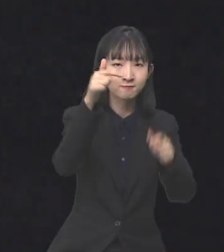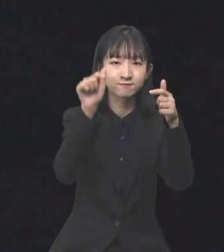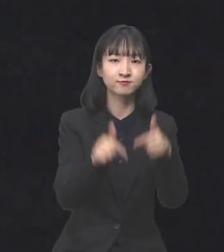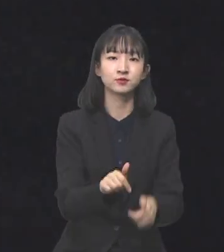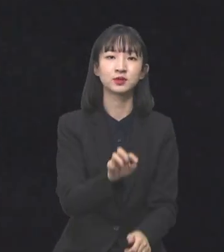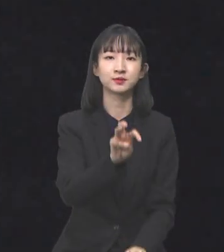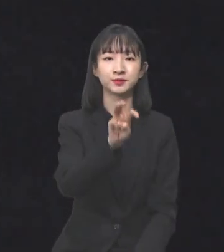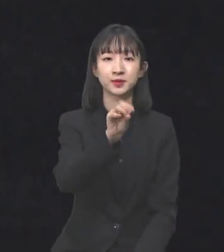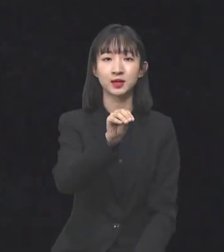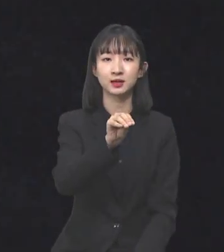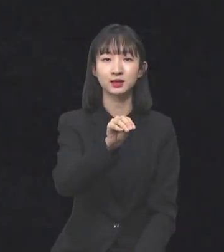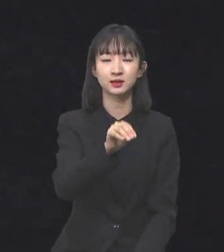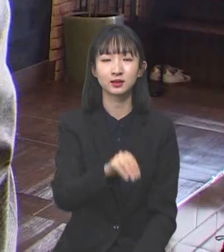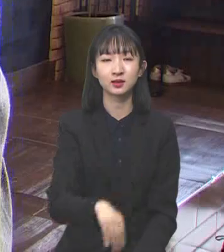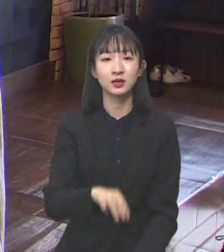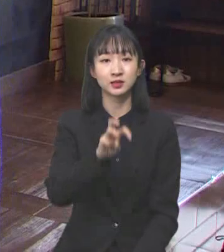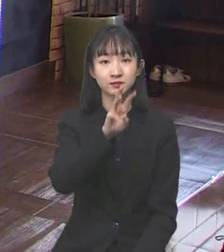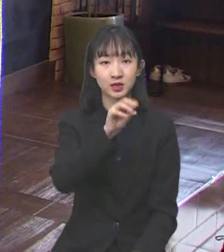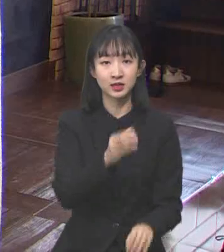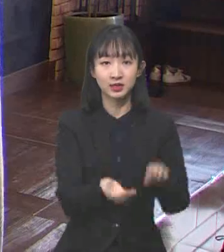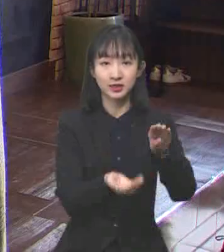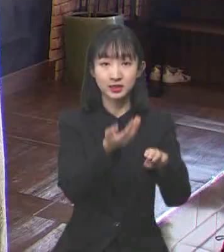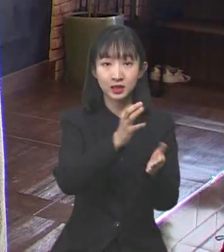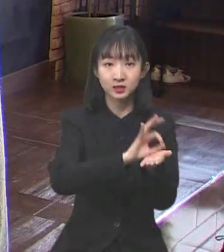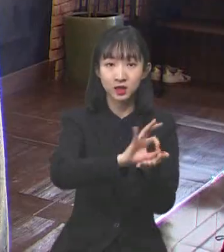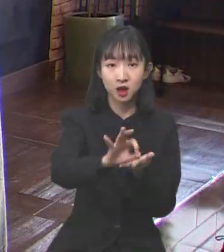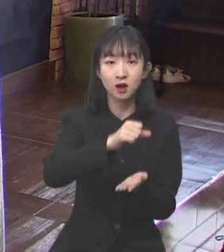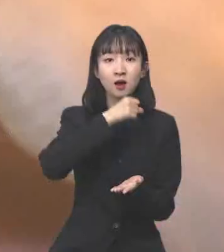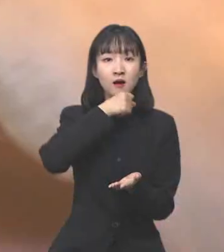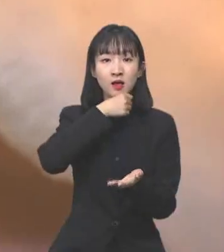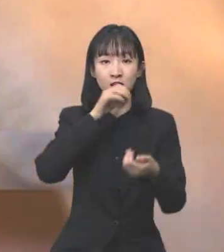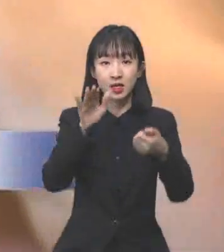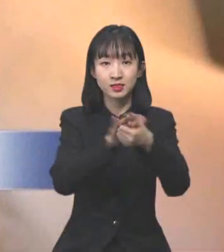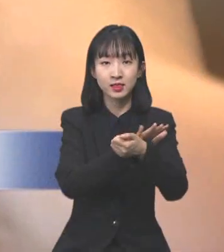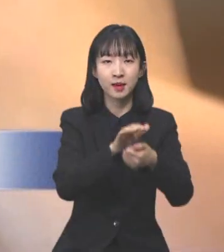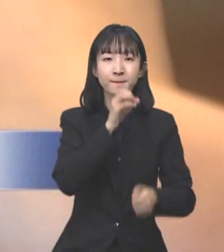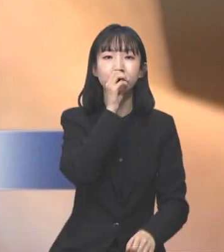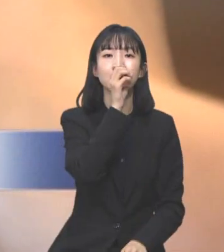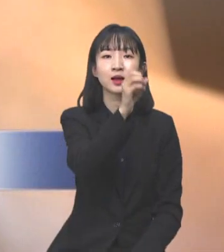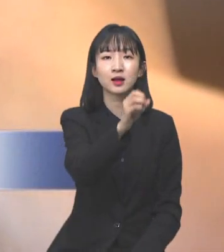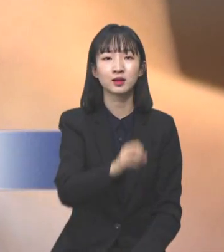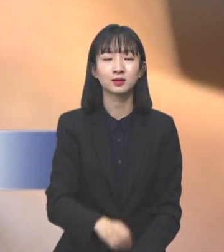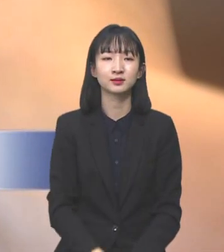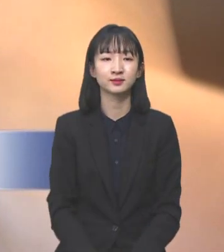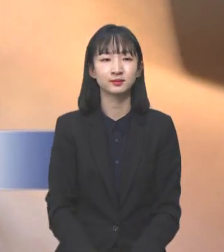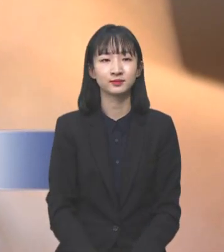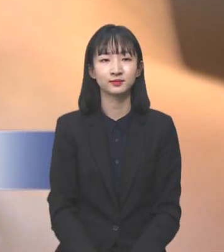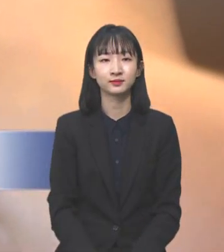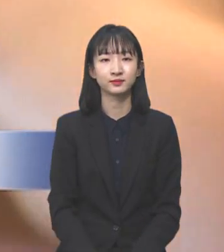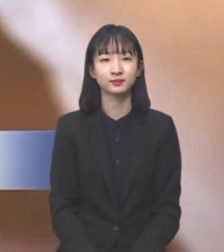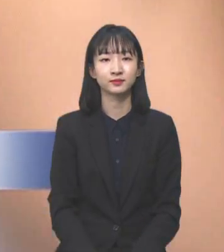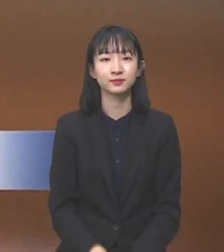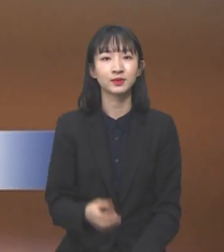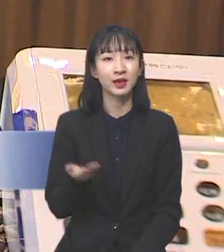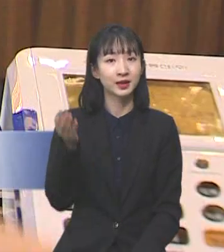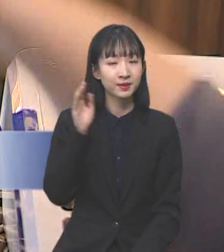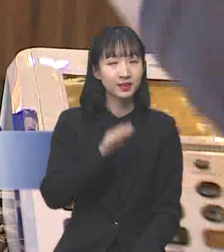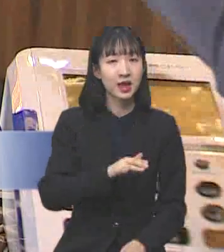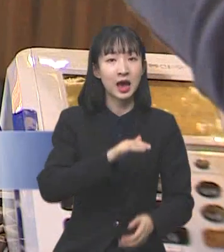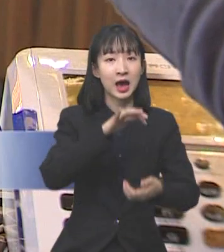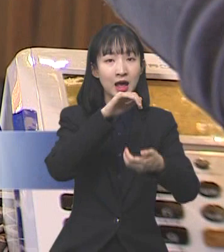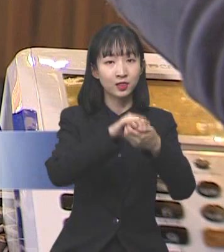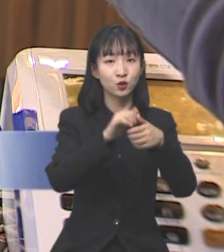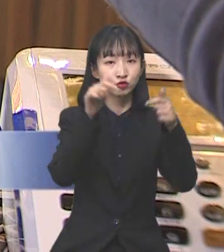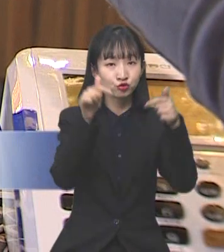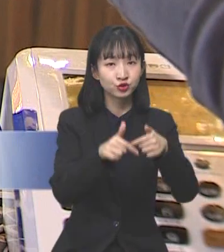줄어듭니다 30만원 이상 사용할 경우 캐쉬백 혜택을 받을 수 없습니다 다만 줄어든 한도를 대신할